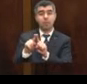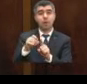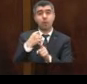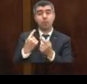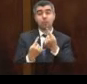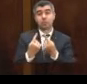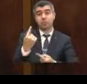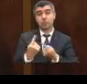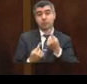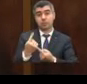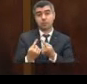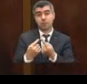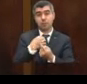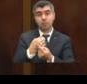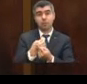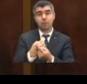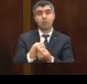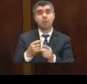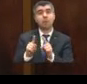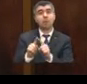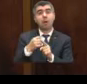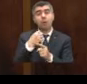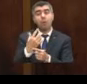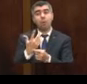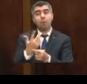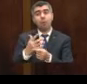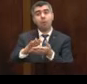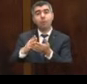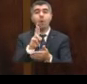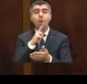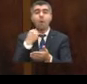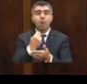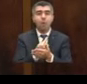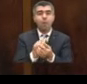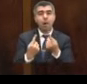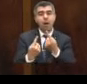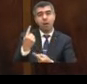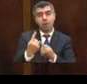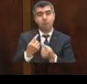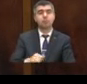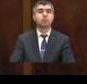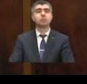أو لخلق رأي عام ضد الحكومة أو الأحزاب السياسية أو المؤسسات المنتخبة.